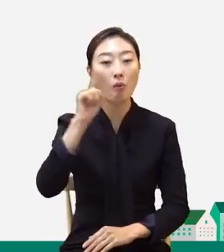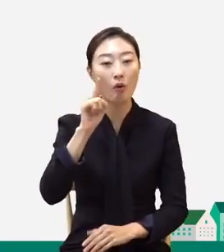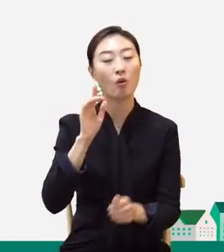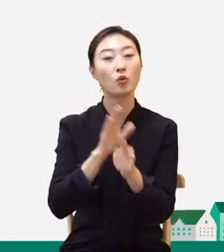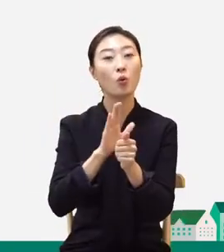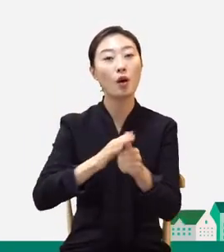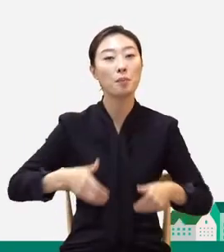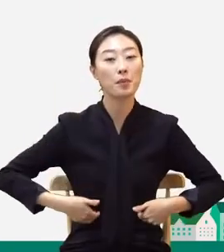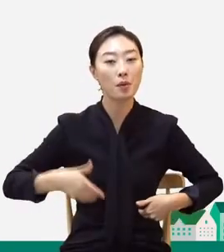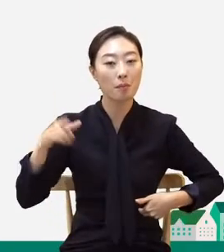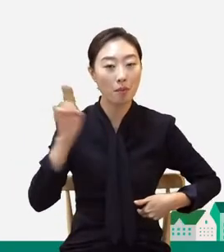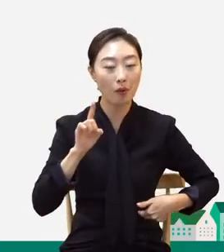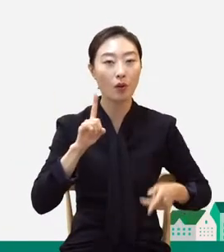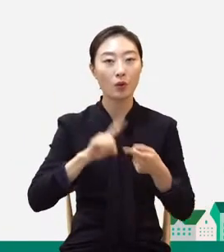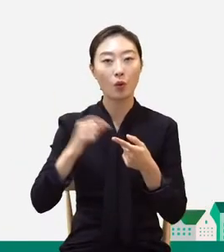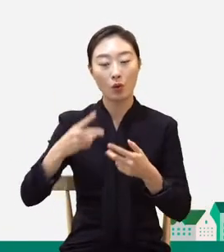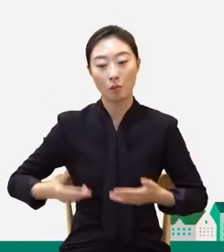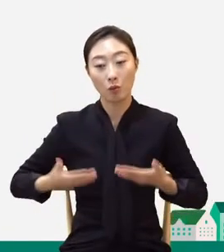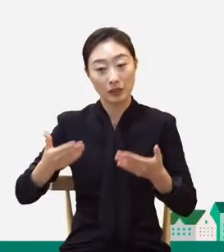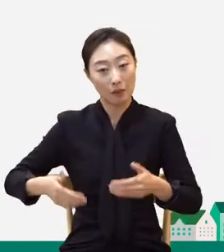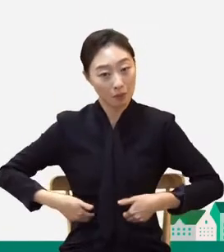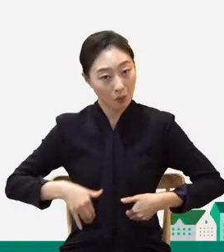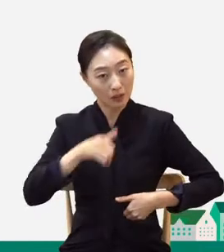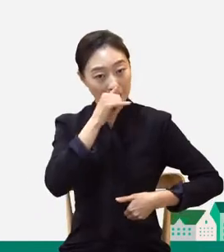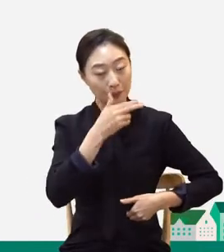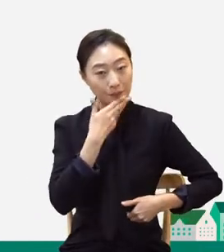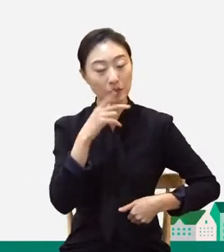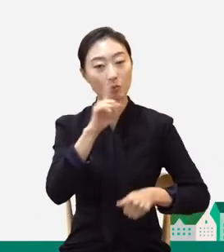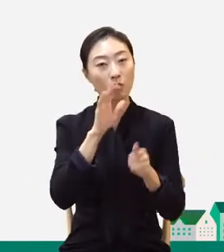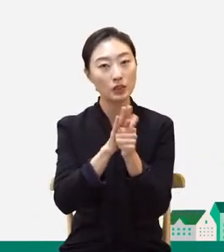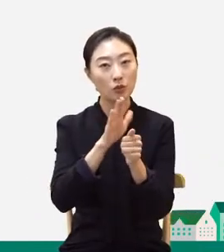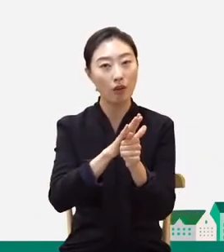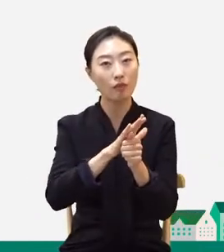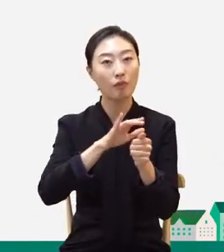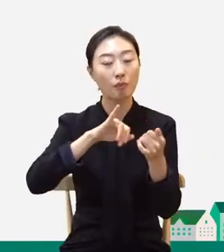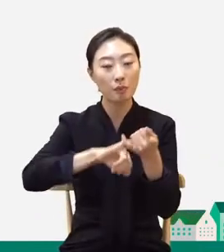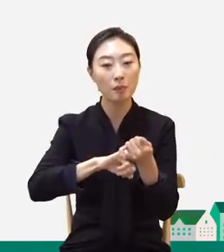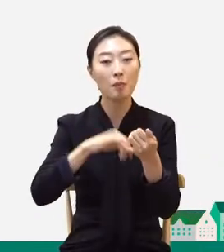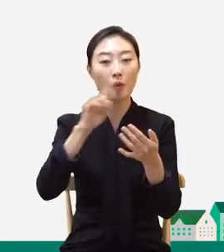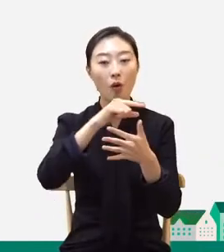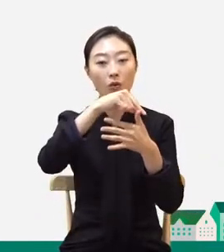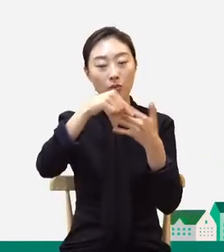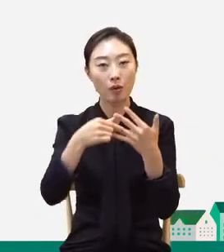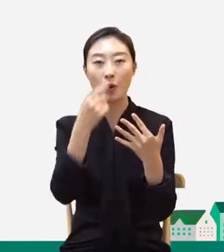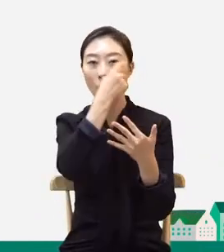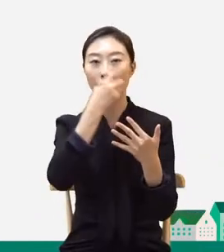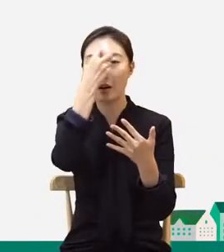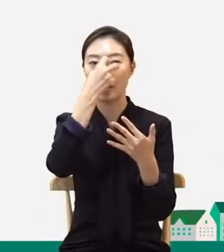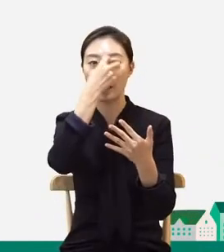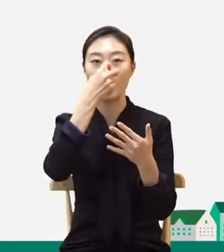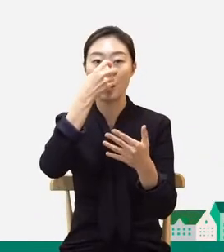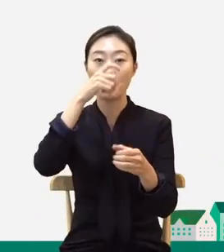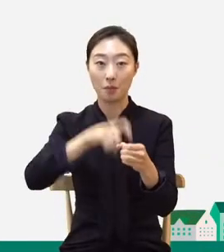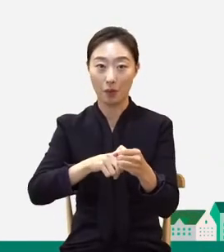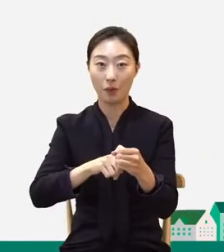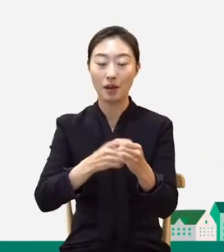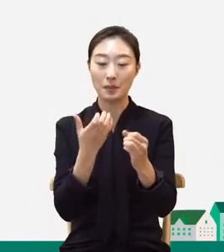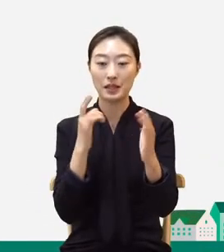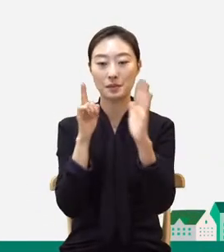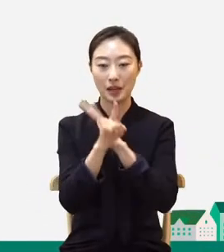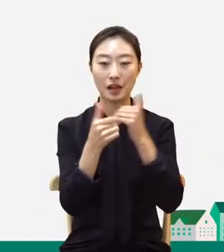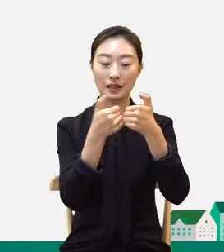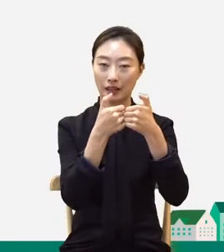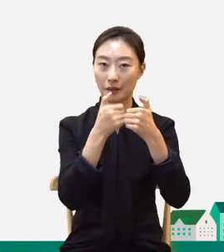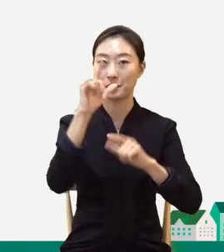또 자원연계를 또 필요가 있는지 어떤 지원이 필요한지를 알아보기 위해서 이제 사전 방문한 모습이고요.